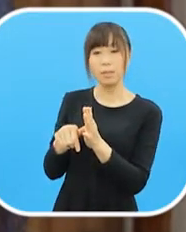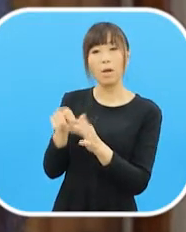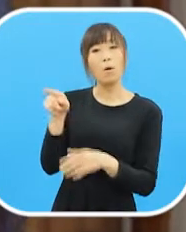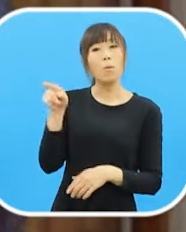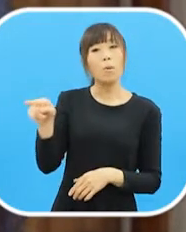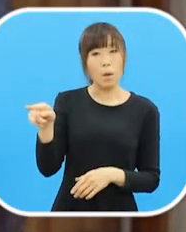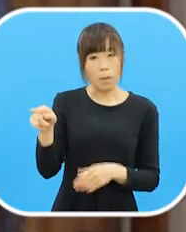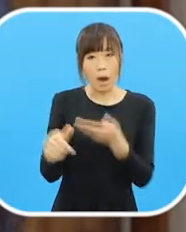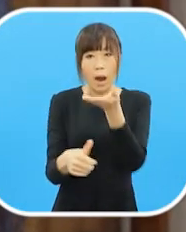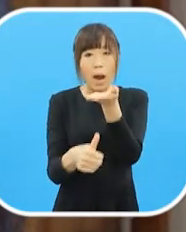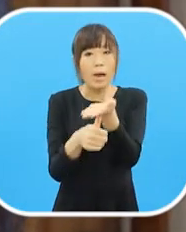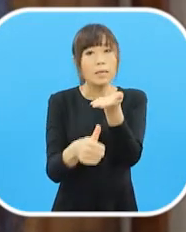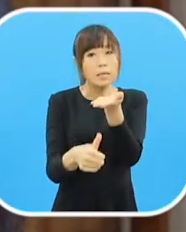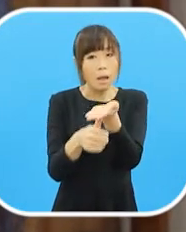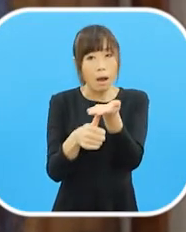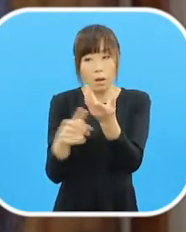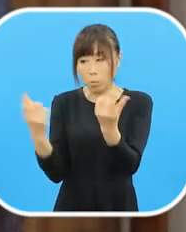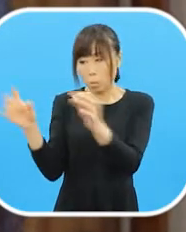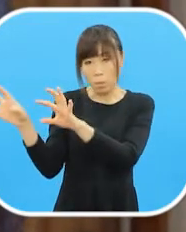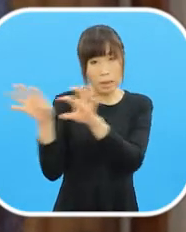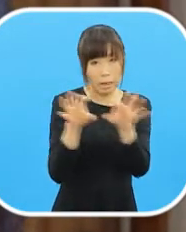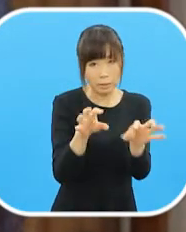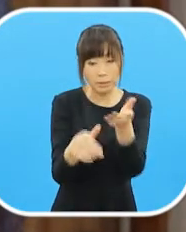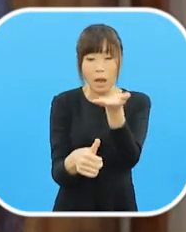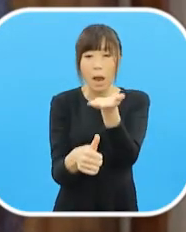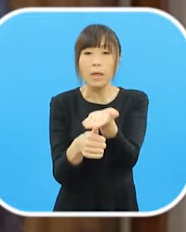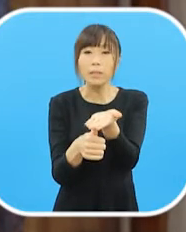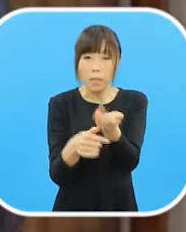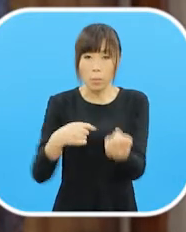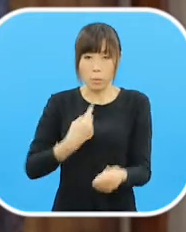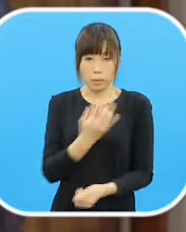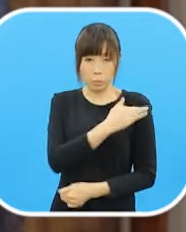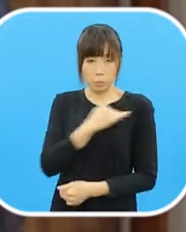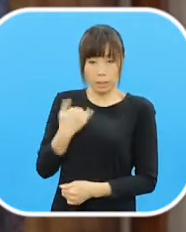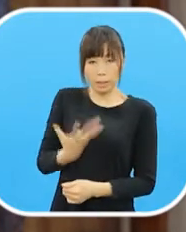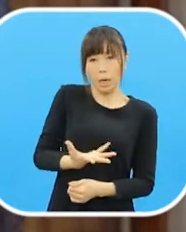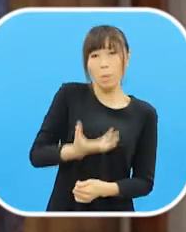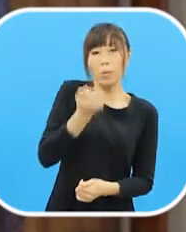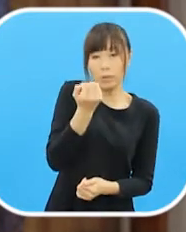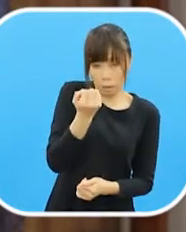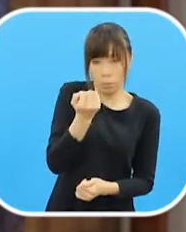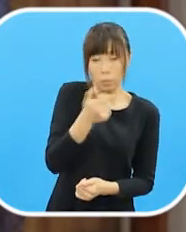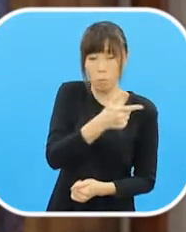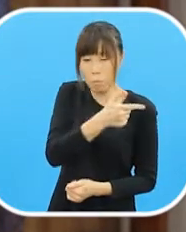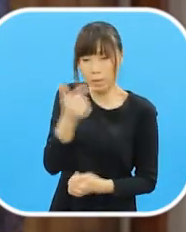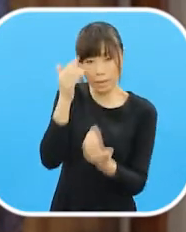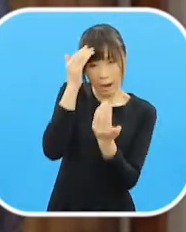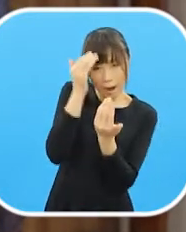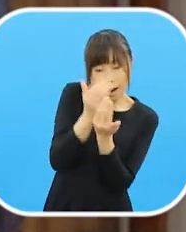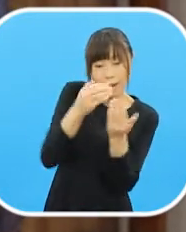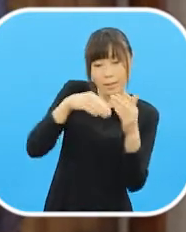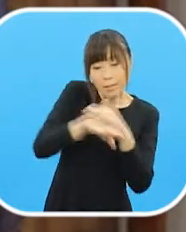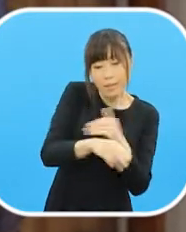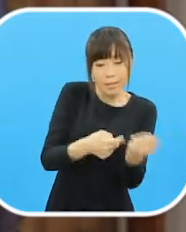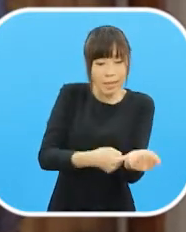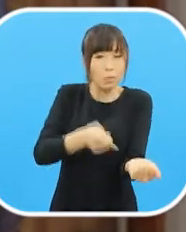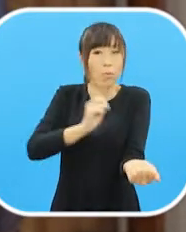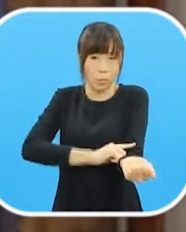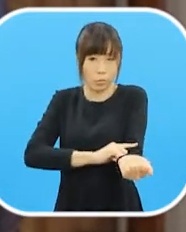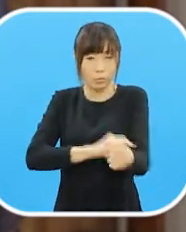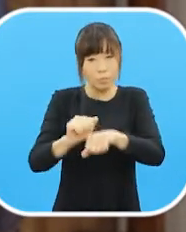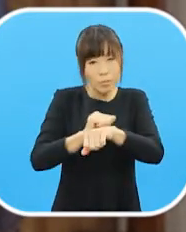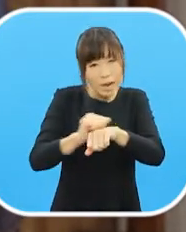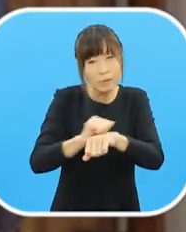れ秋田っていうのも結局自分たちが持っている非常に大きな潜在能力をね、もっと磨く